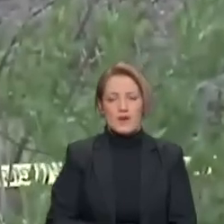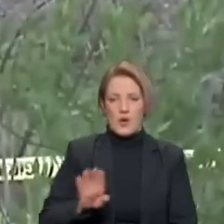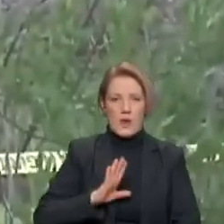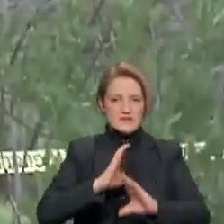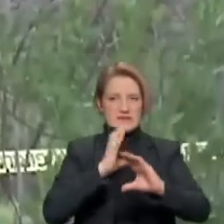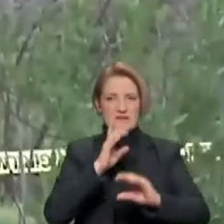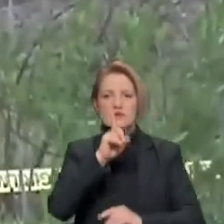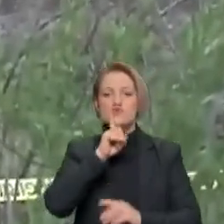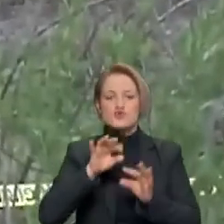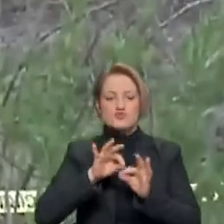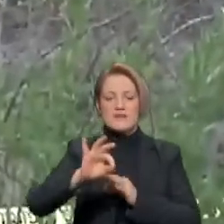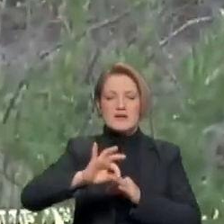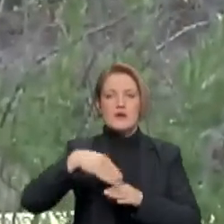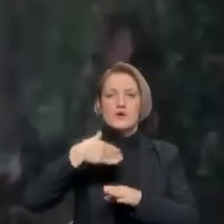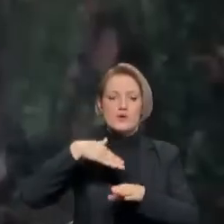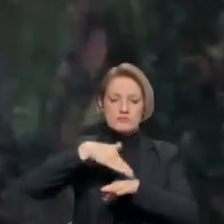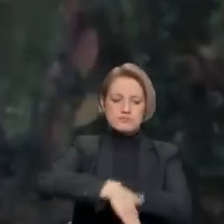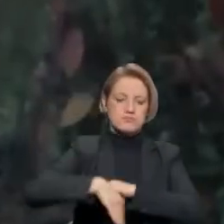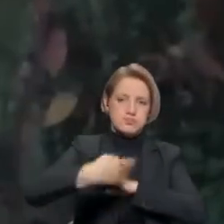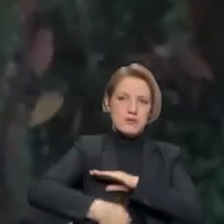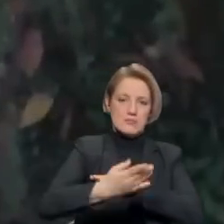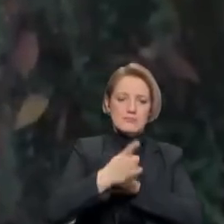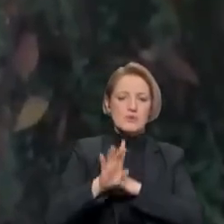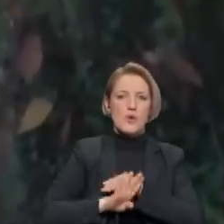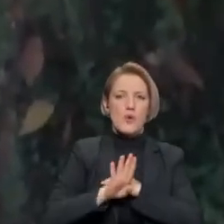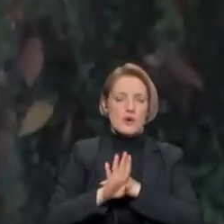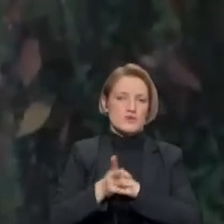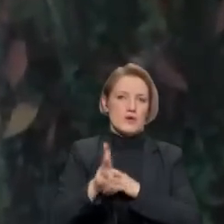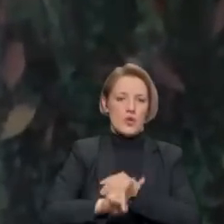Öğrenci servisi 100 metreden uçuruma yuvarlandı. Bir öğrenci